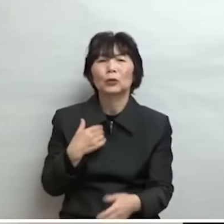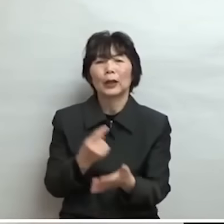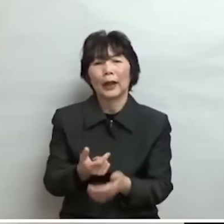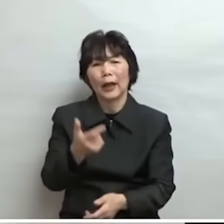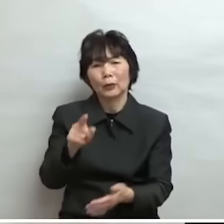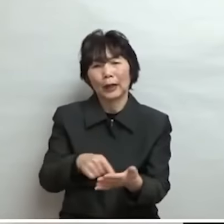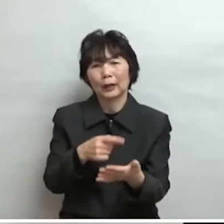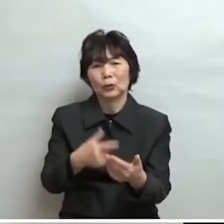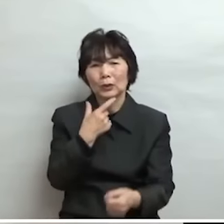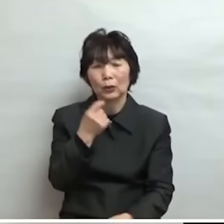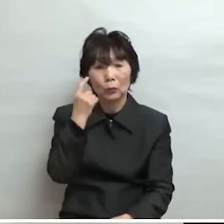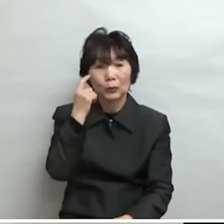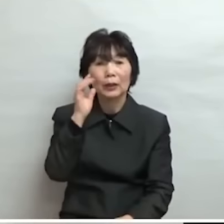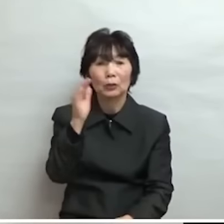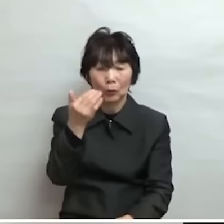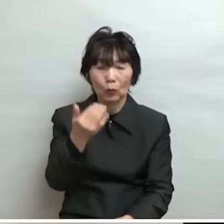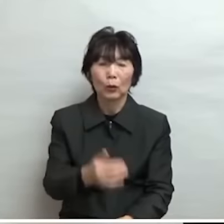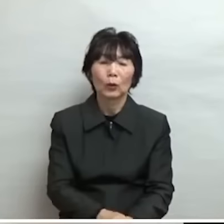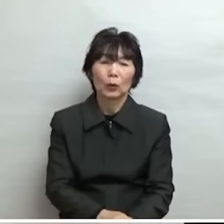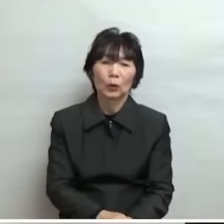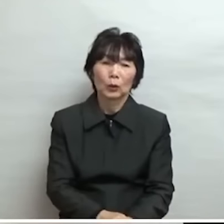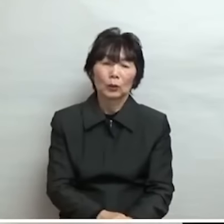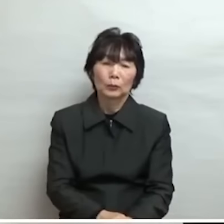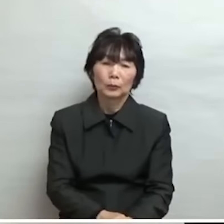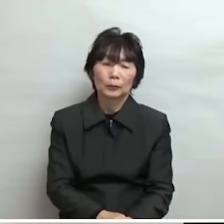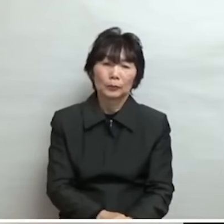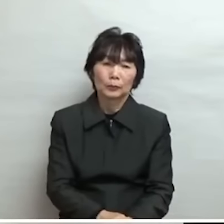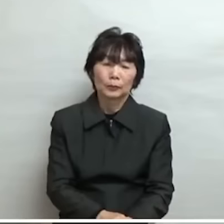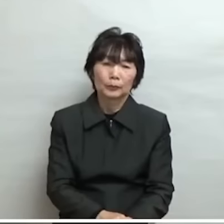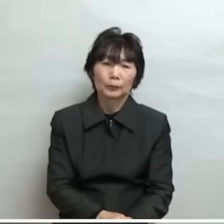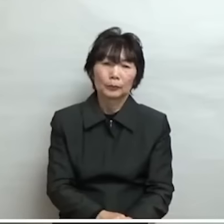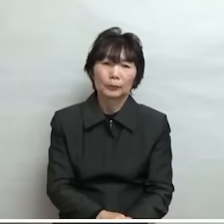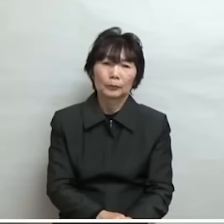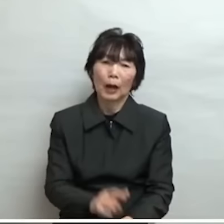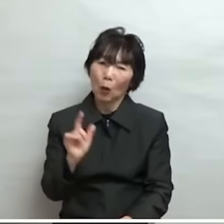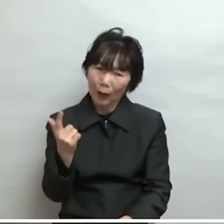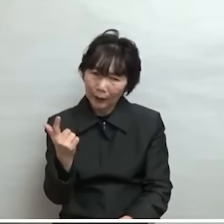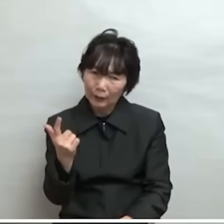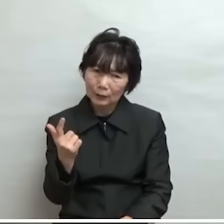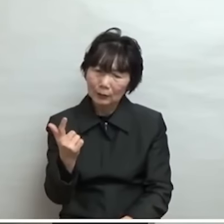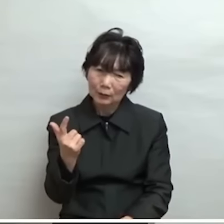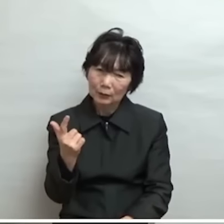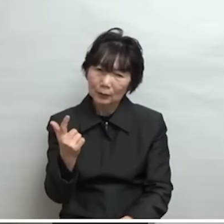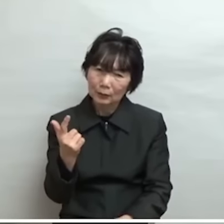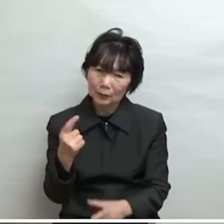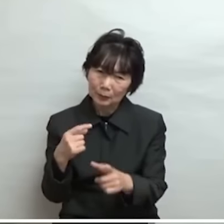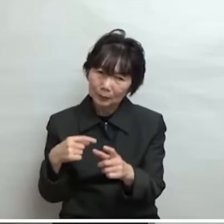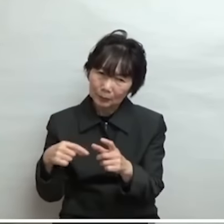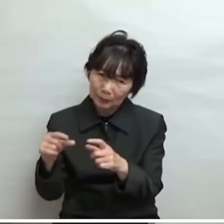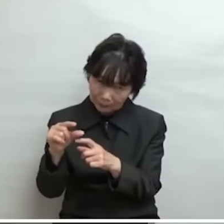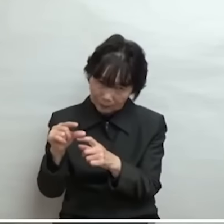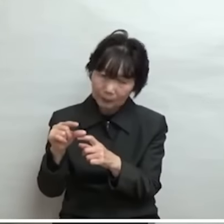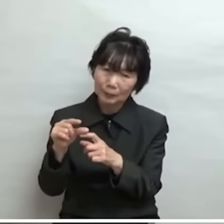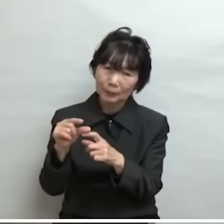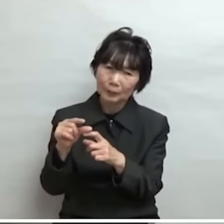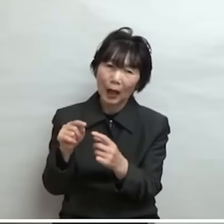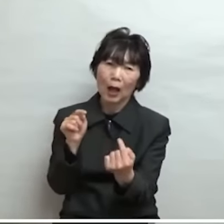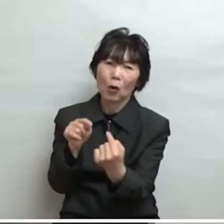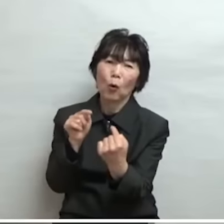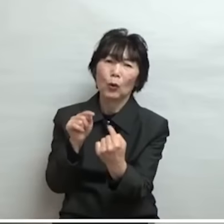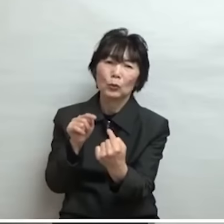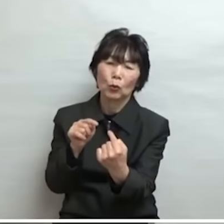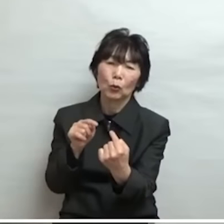と思ったんですけども、少なくとも半年とか あるいはそれ以上のいろいろそのなんか交渉期間を